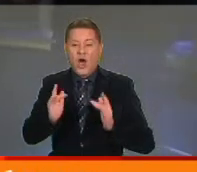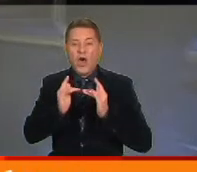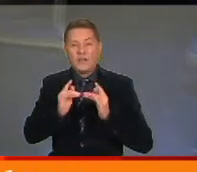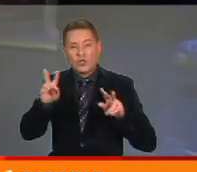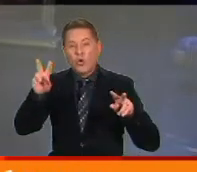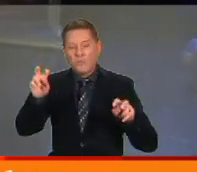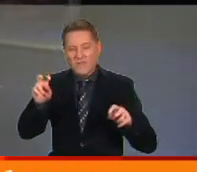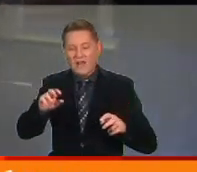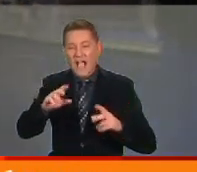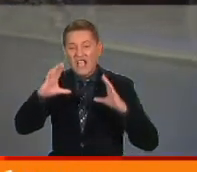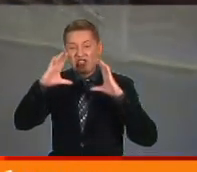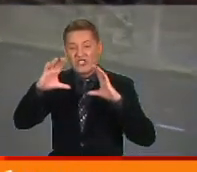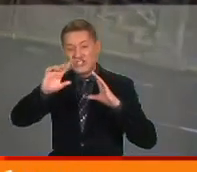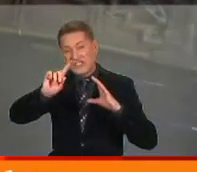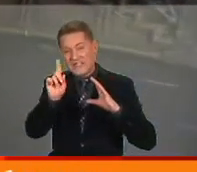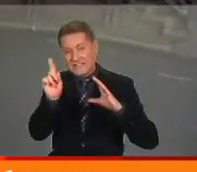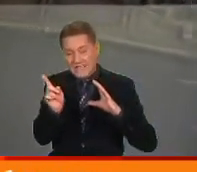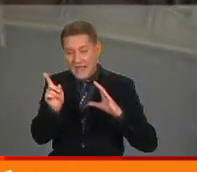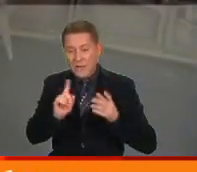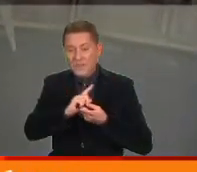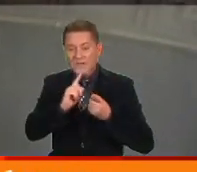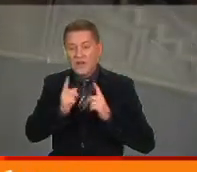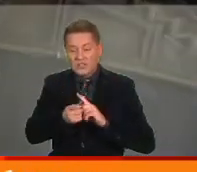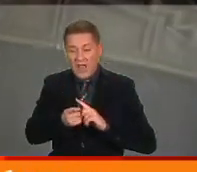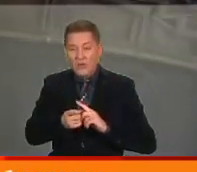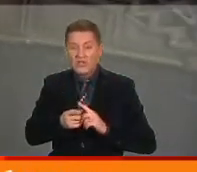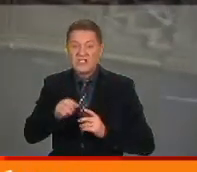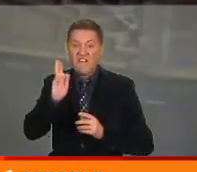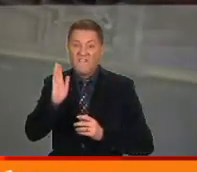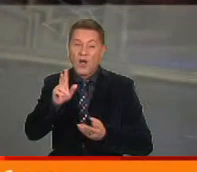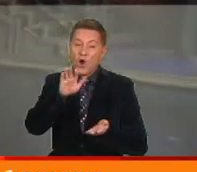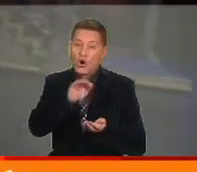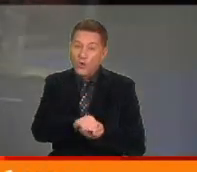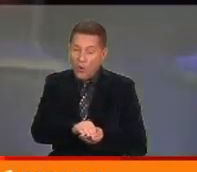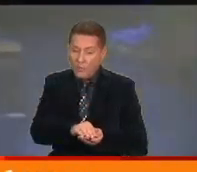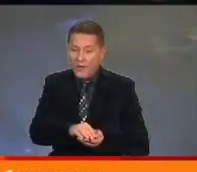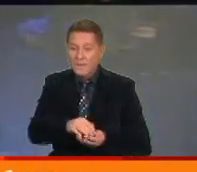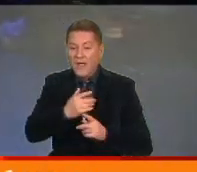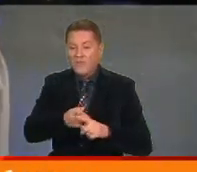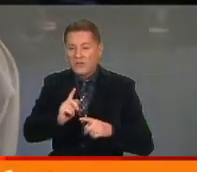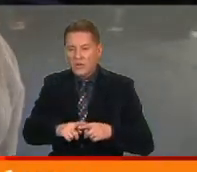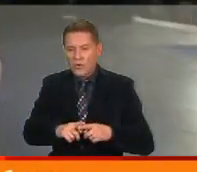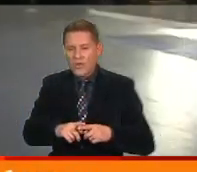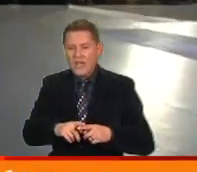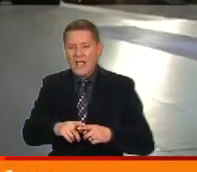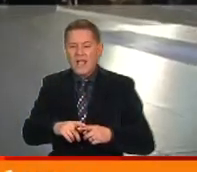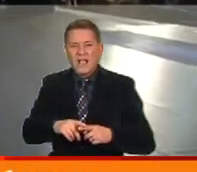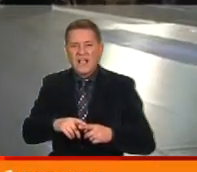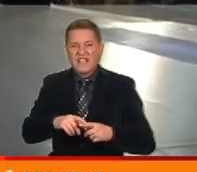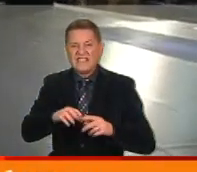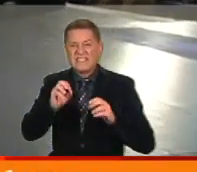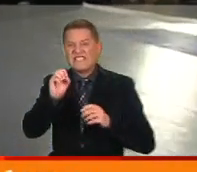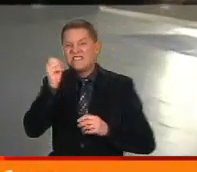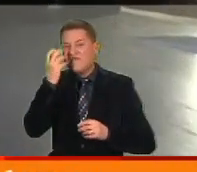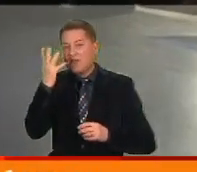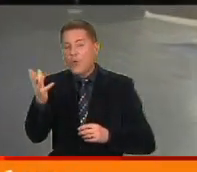они превращаются, они же являются гробом, да, каким-то. Здесь вот такой вот хищный цветок-убийца, который